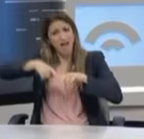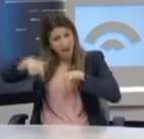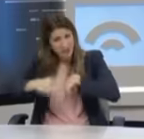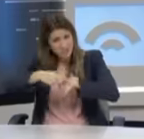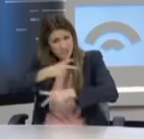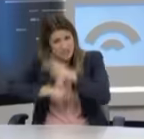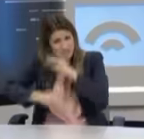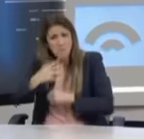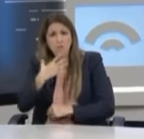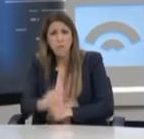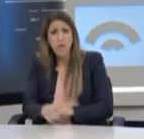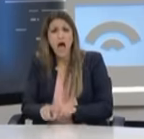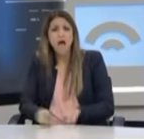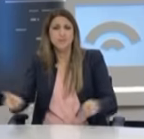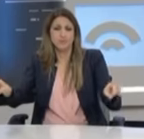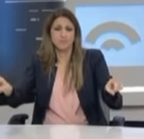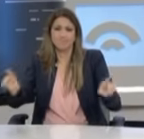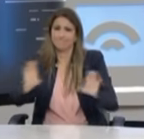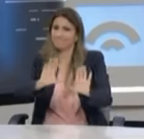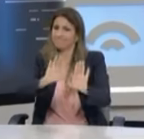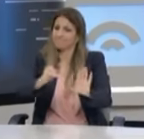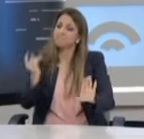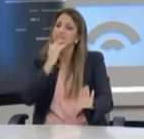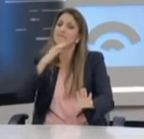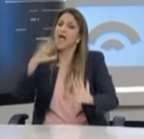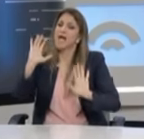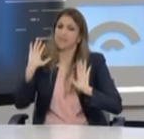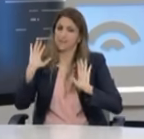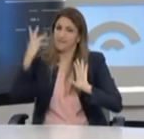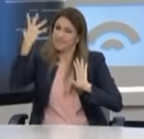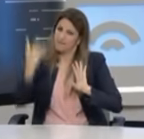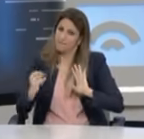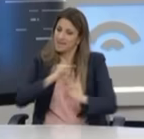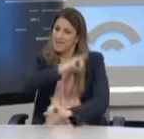Ήδη κάποιοι έχουν φροντίσει με αναρτήσεις τους,